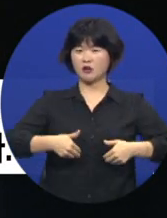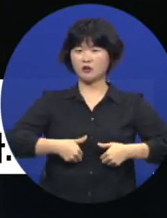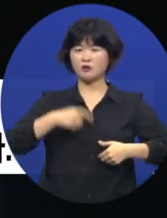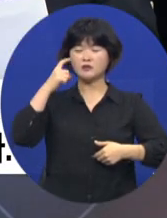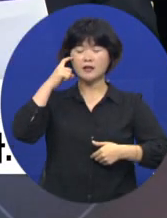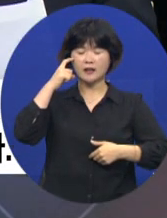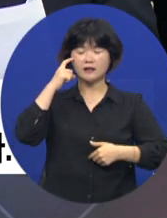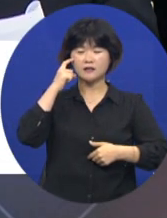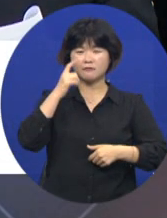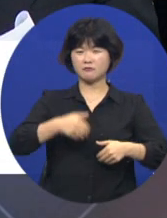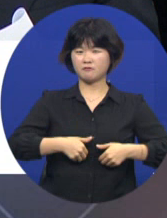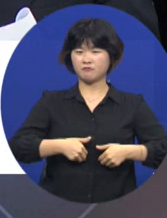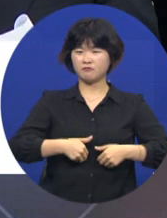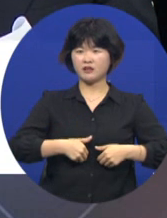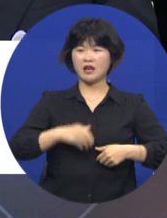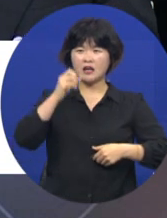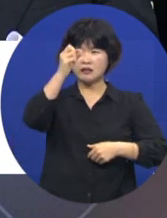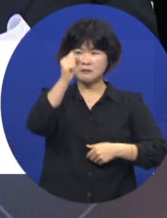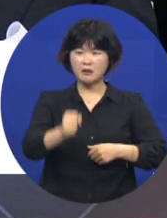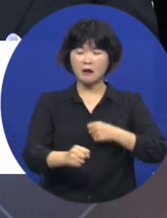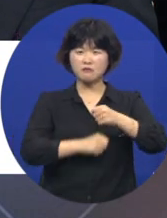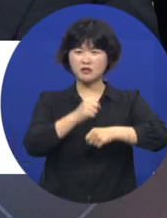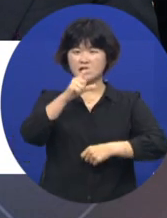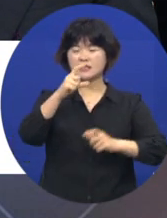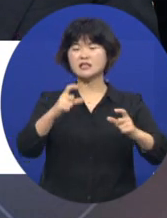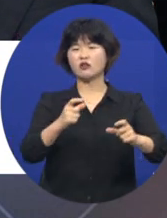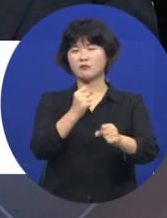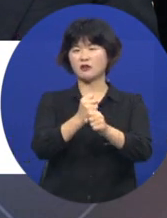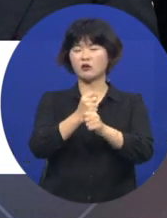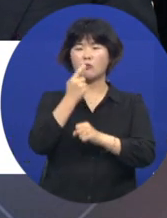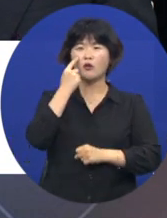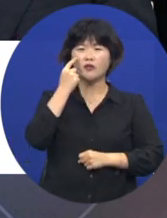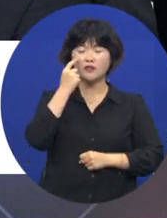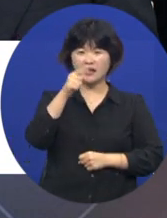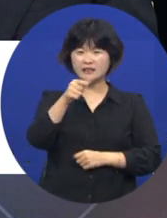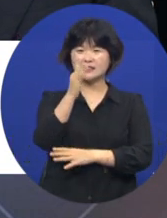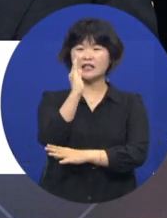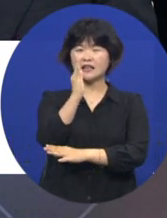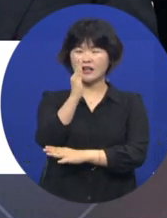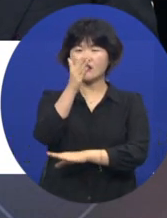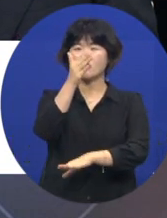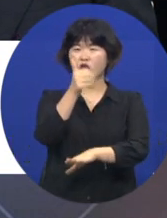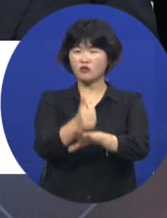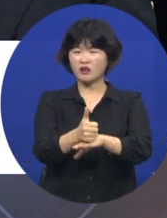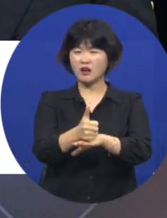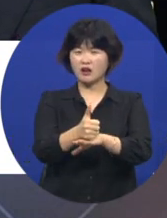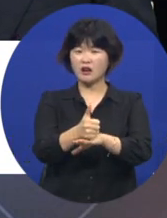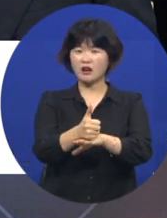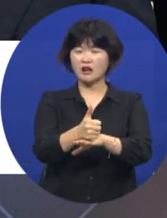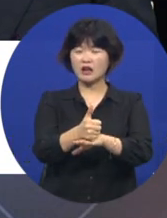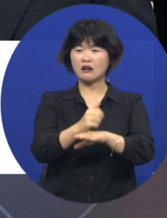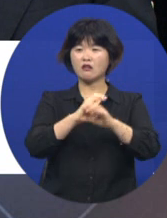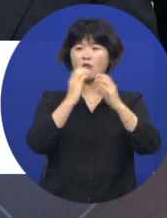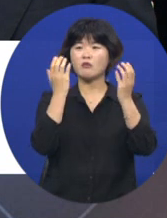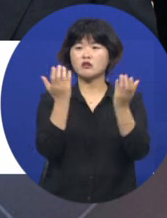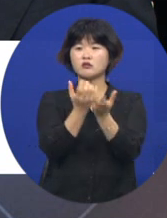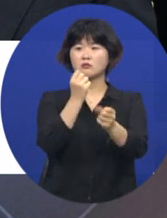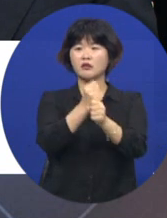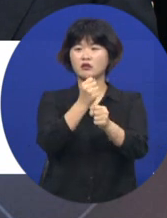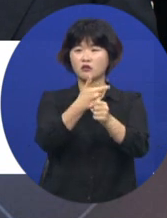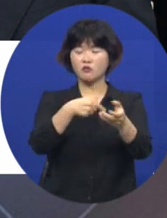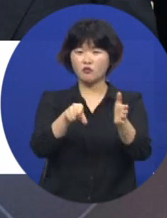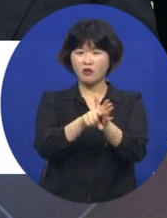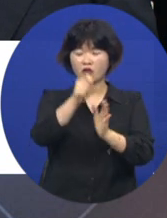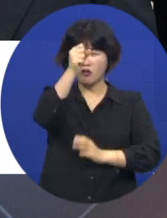필요하다고 생각합니다. 카지노 프리 지역을 한번 만들어 보겠다. 그 이야기도 한 것은 결국 컨벤션 도시로 하려면